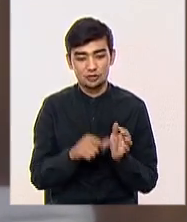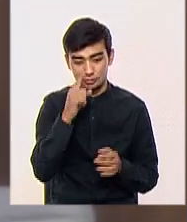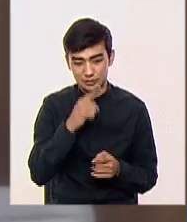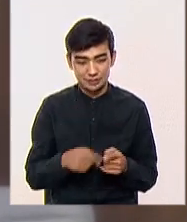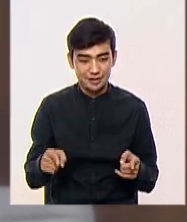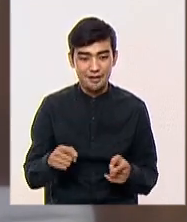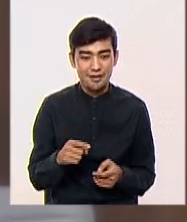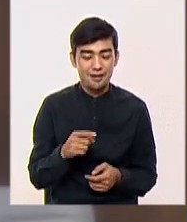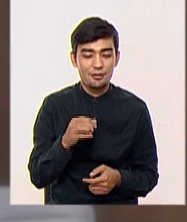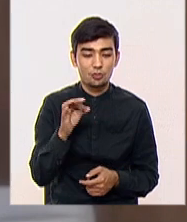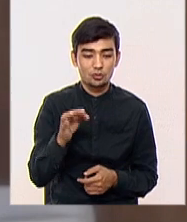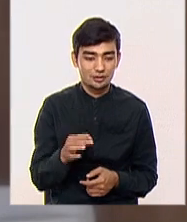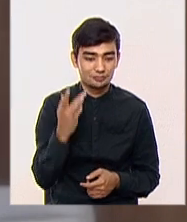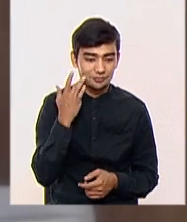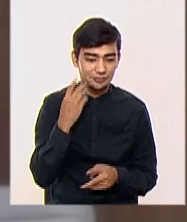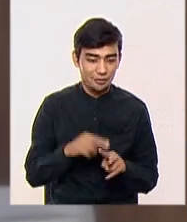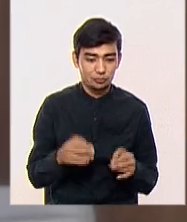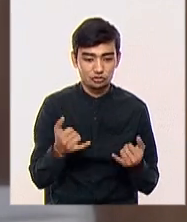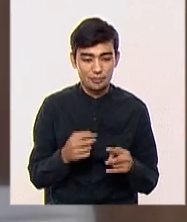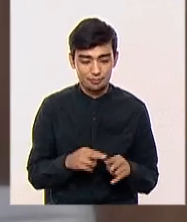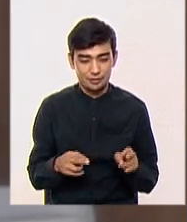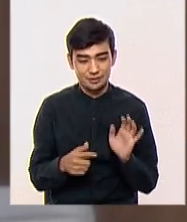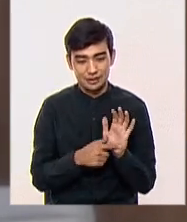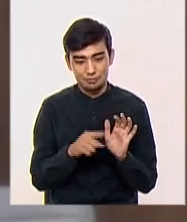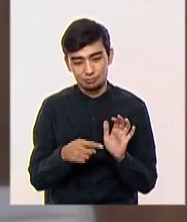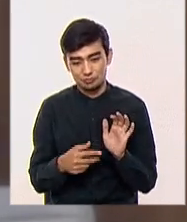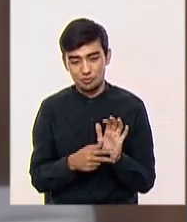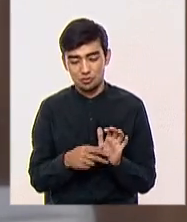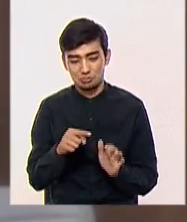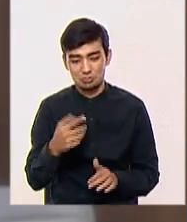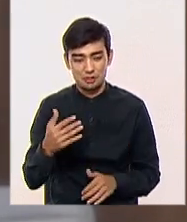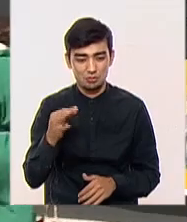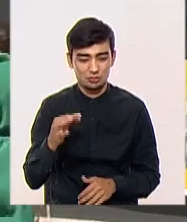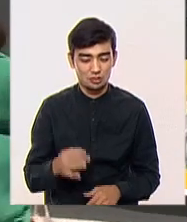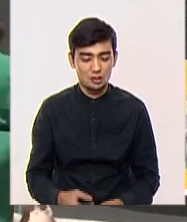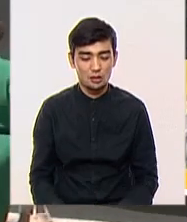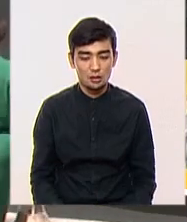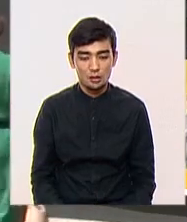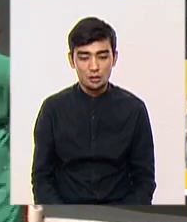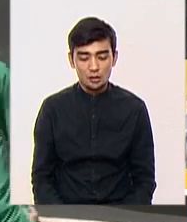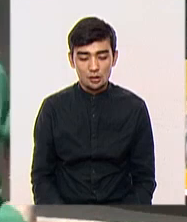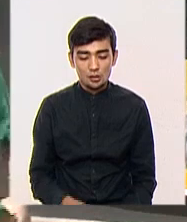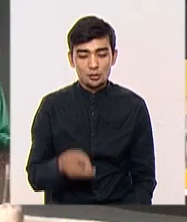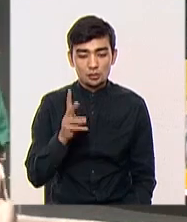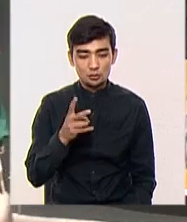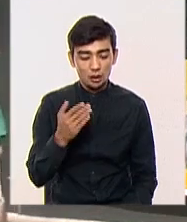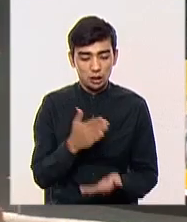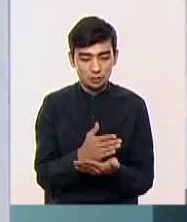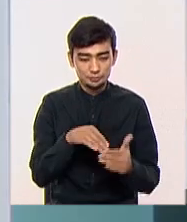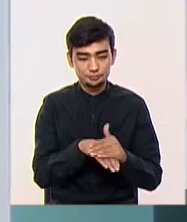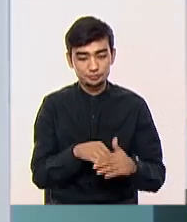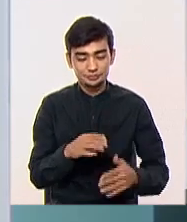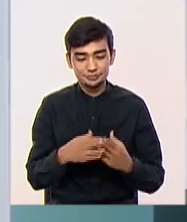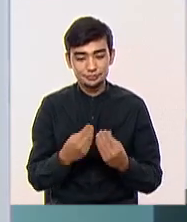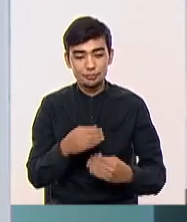ставка по кредиту у него будет такая же, как и сейчас – 7-8,5%. Для тех, кто имеет накопление в Отбасыбанк,